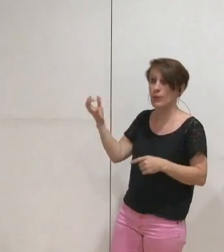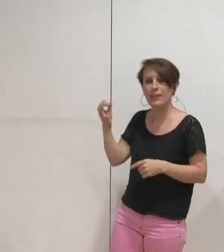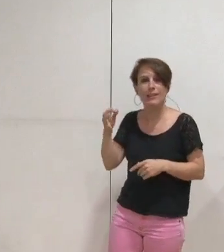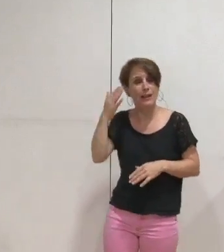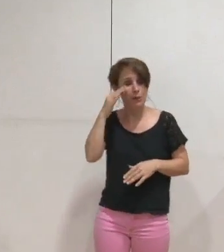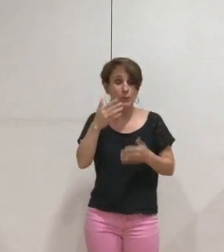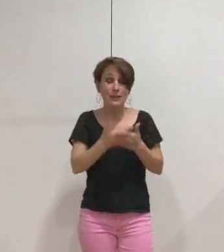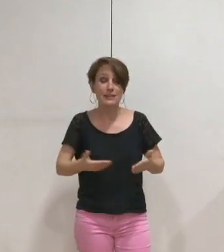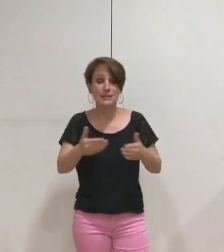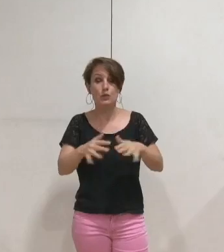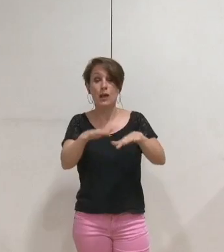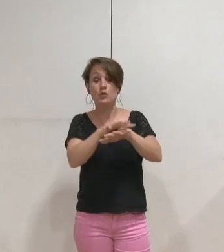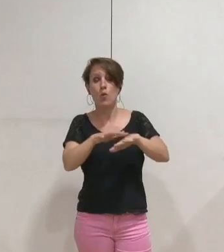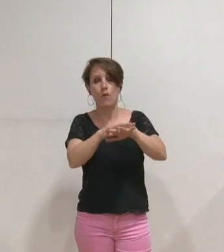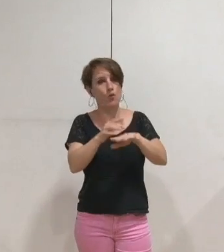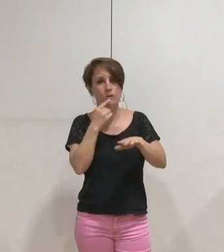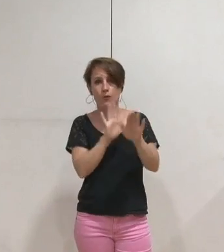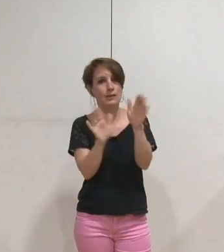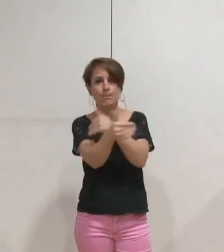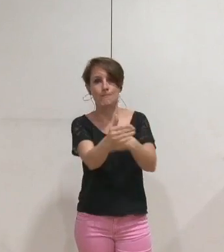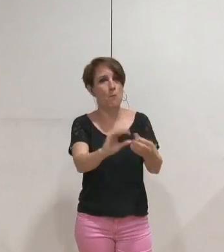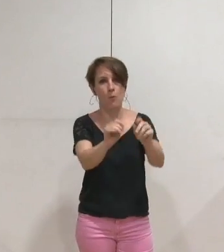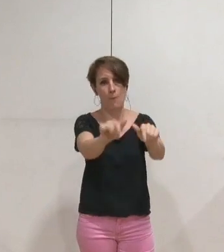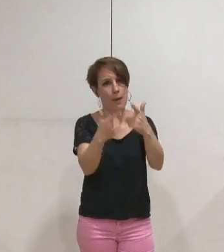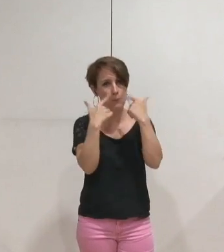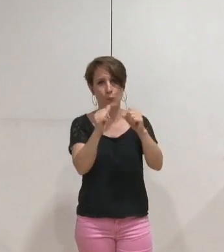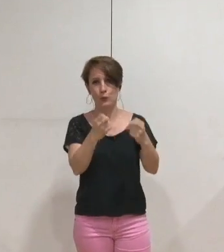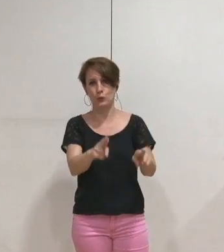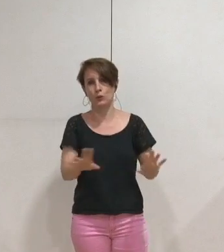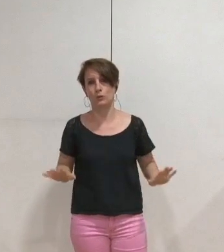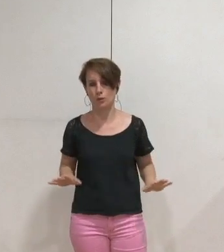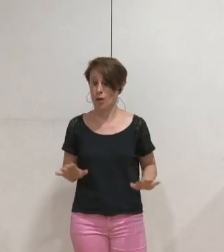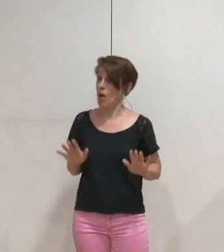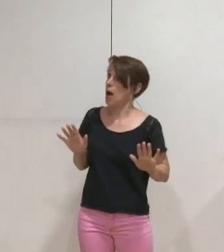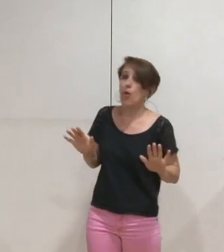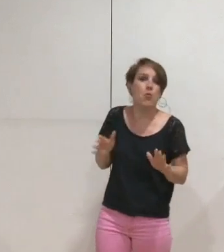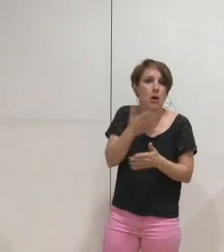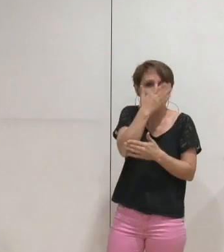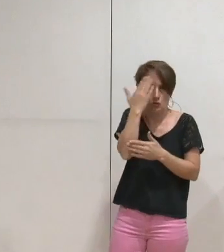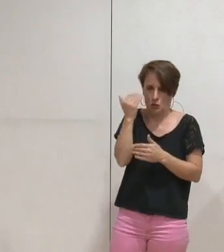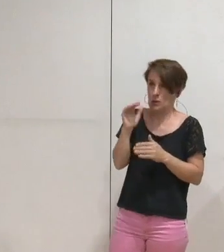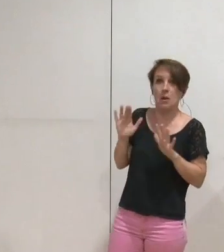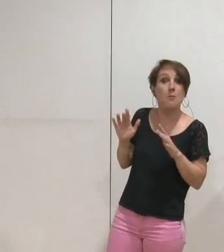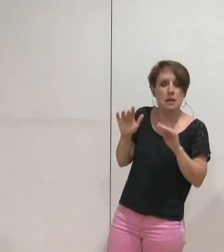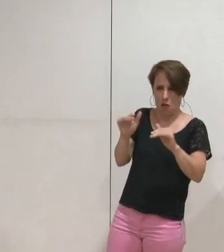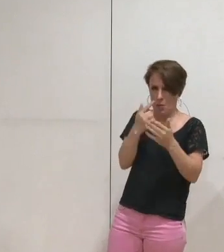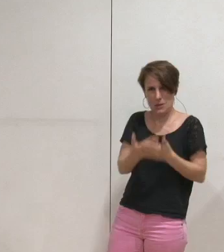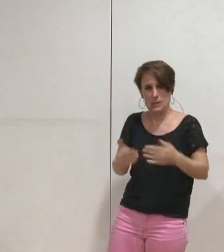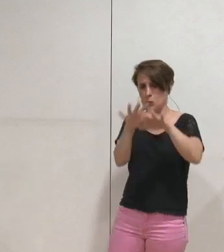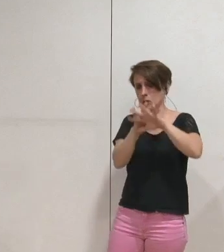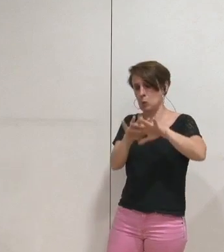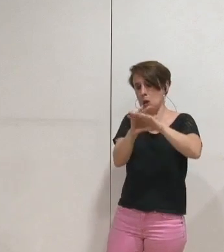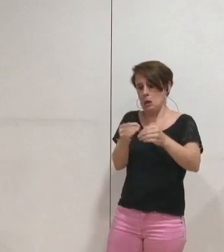alors je sais pas s'il y a beaucoup de loup mais je vous avoue qu' quand même des choses qui me surprennent un petit peu pour ma part je préfère un peu les présentations